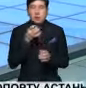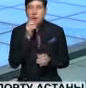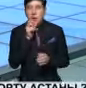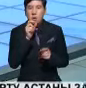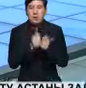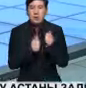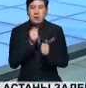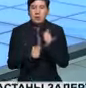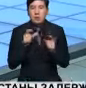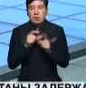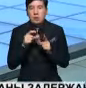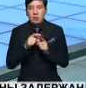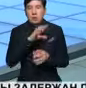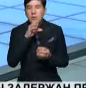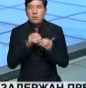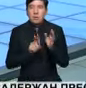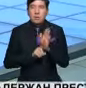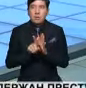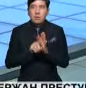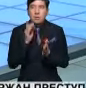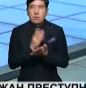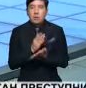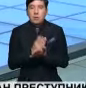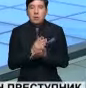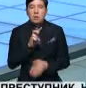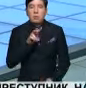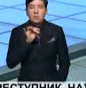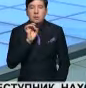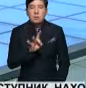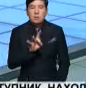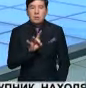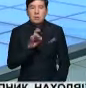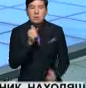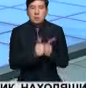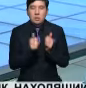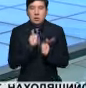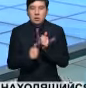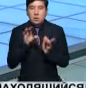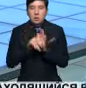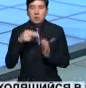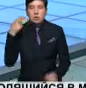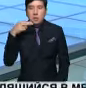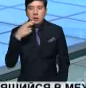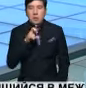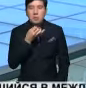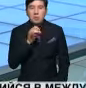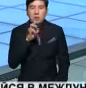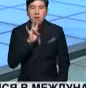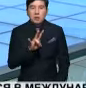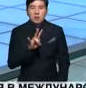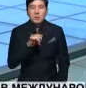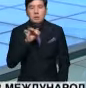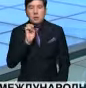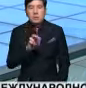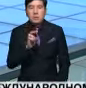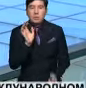иметь необратимые последствия. Сейчас все обсуждают мусорный скандал, точнее то, что действующий президент Джо Байден сравнил сторонников Трампа с